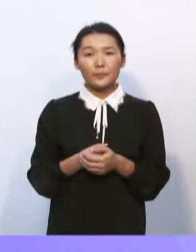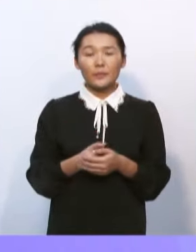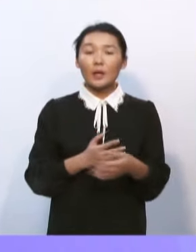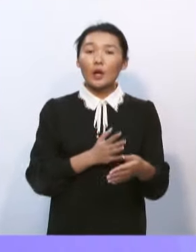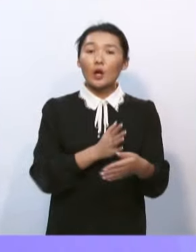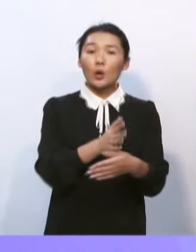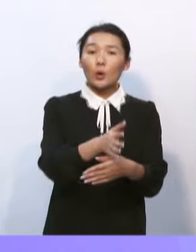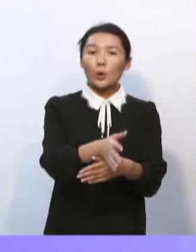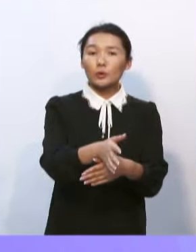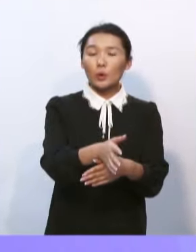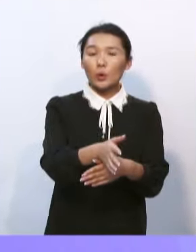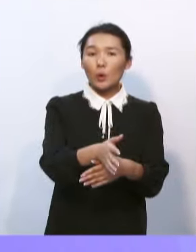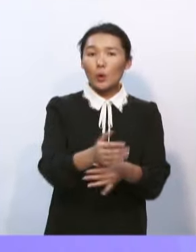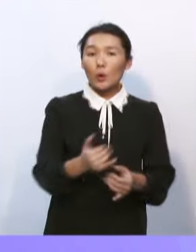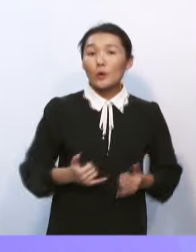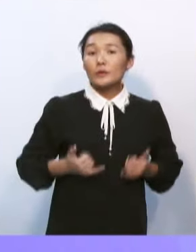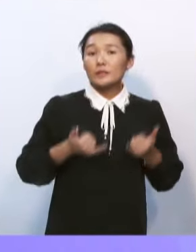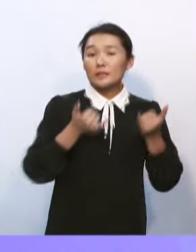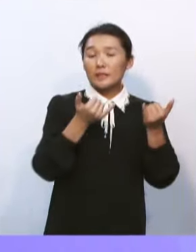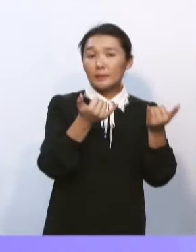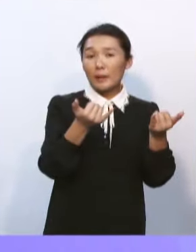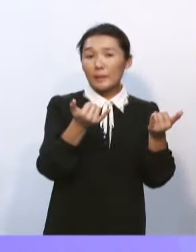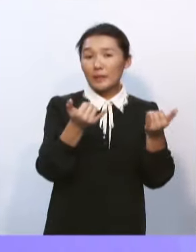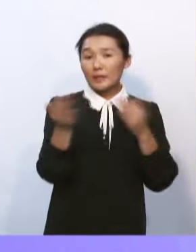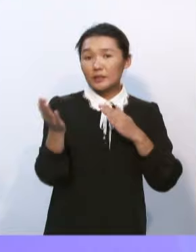Конокко сый мамиле жасоо.